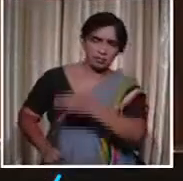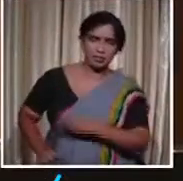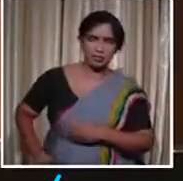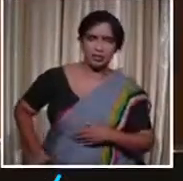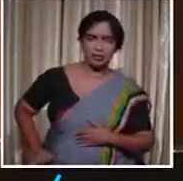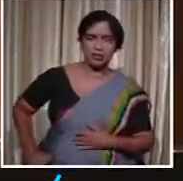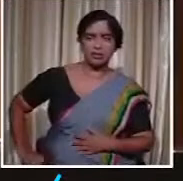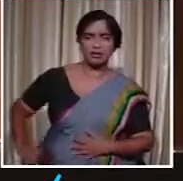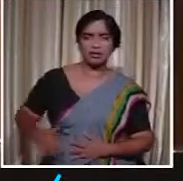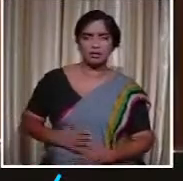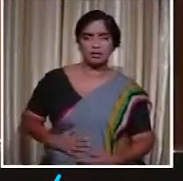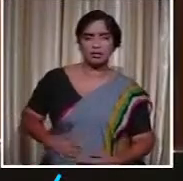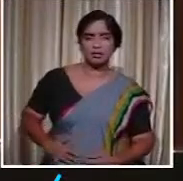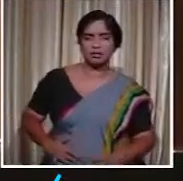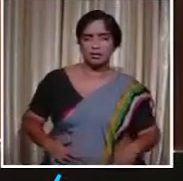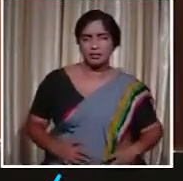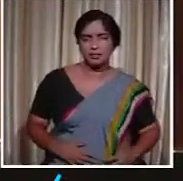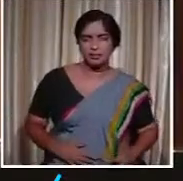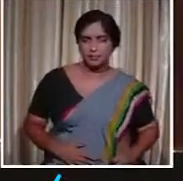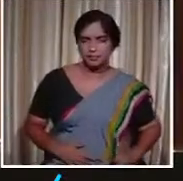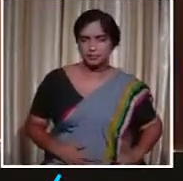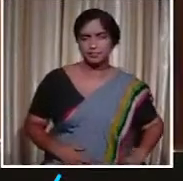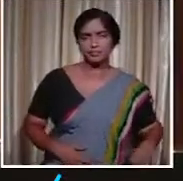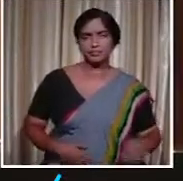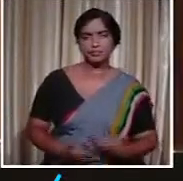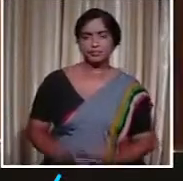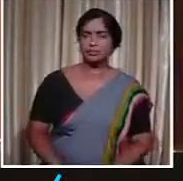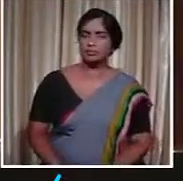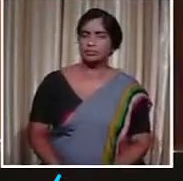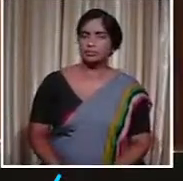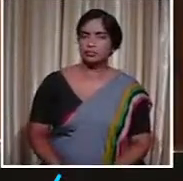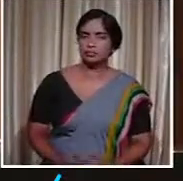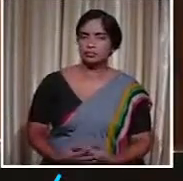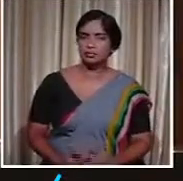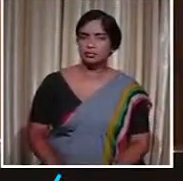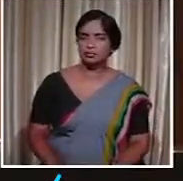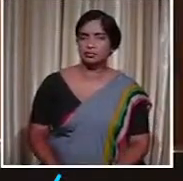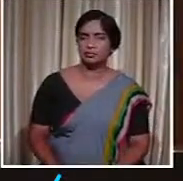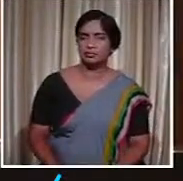හරි ඔව්. ඔව්. ගෝමිසුදී උත්තර දෙන්න